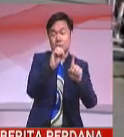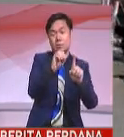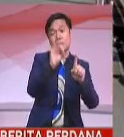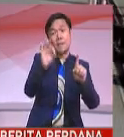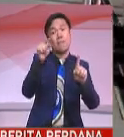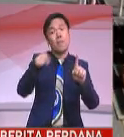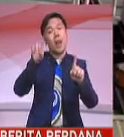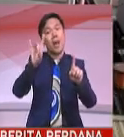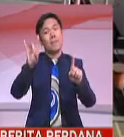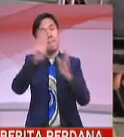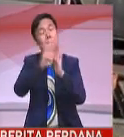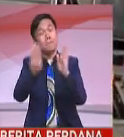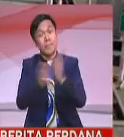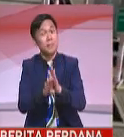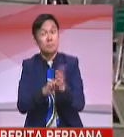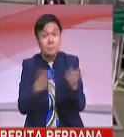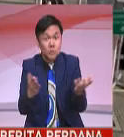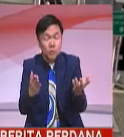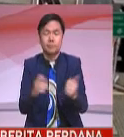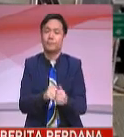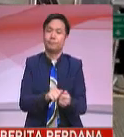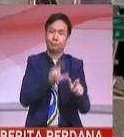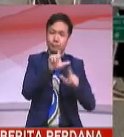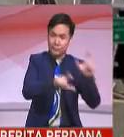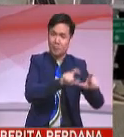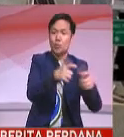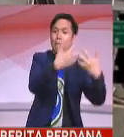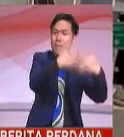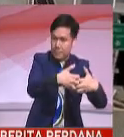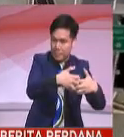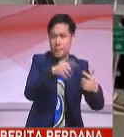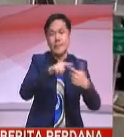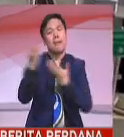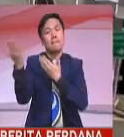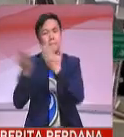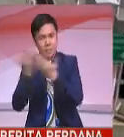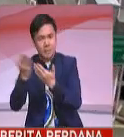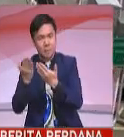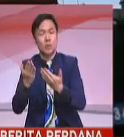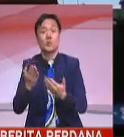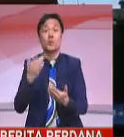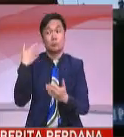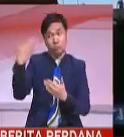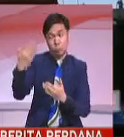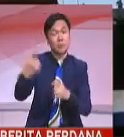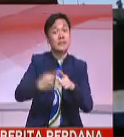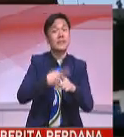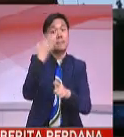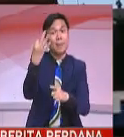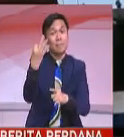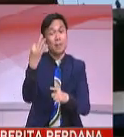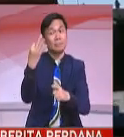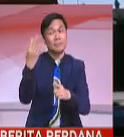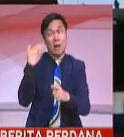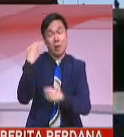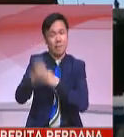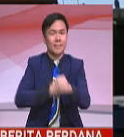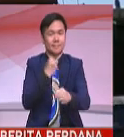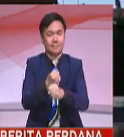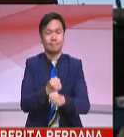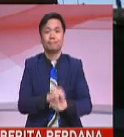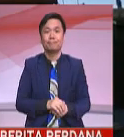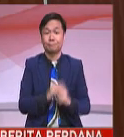198 beda Binjai khususnya dalam sektor pembuataan dan peringatan bagi tempo sembilan bulan pertama tahun lepas